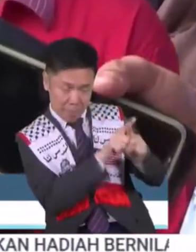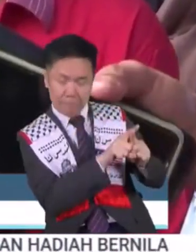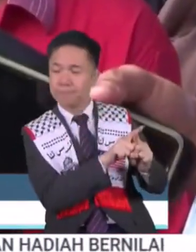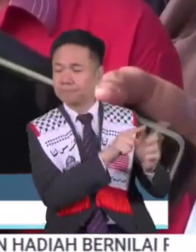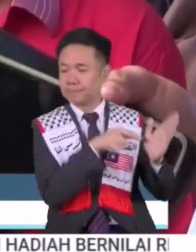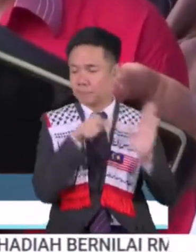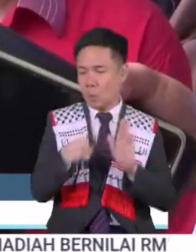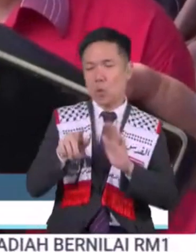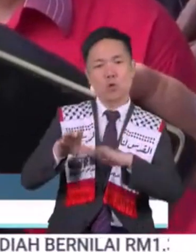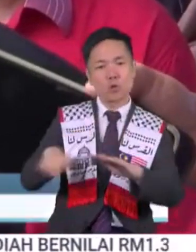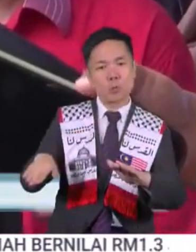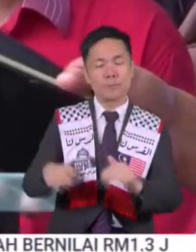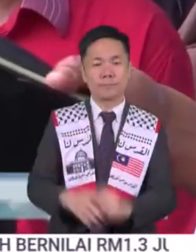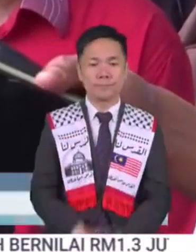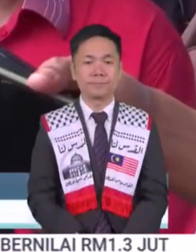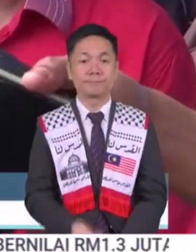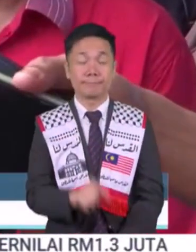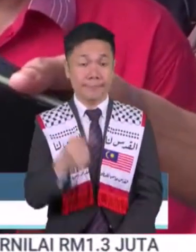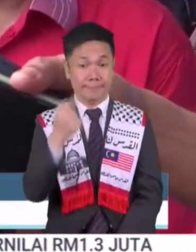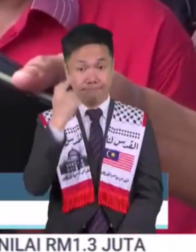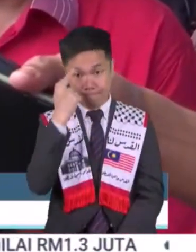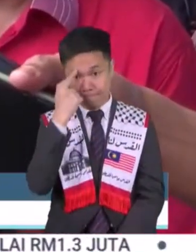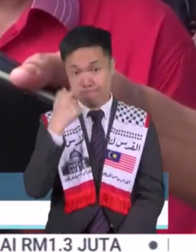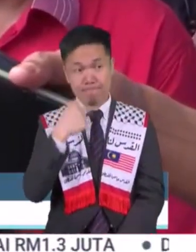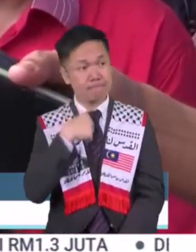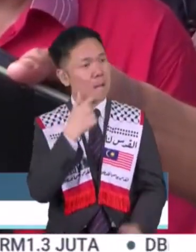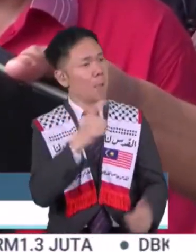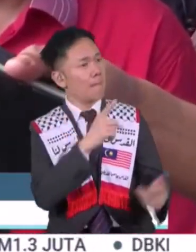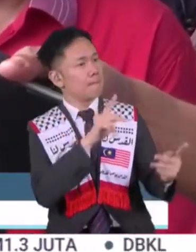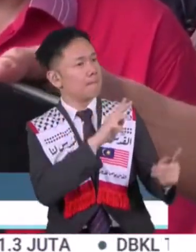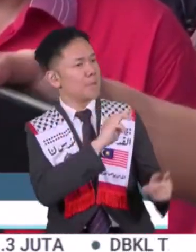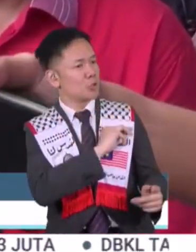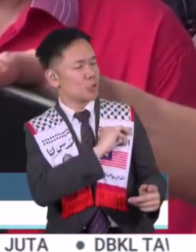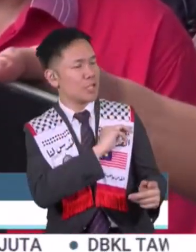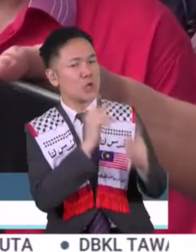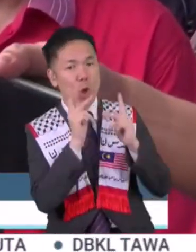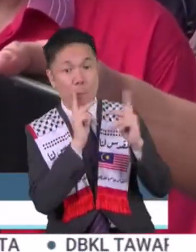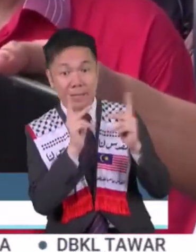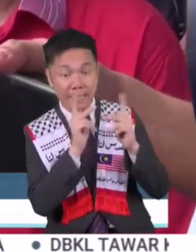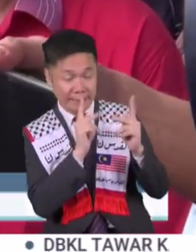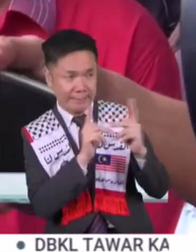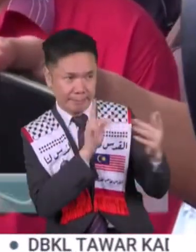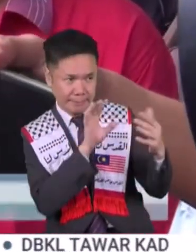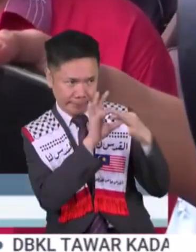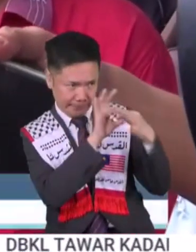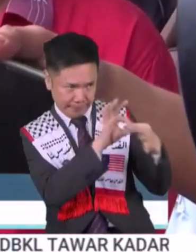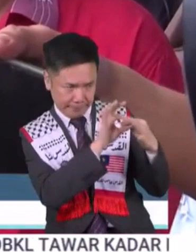Itu kita minta nanti penyelarasan daripada Menteri Komunikasi lah, sebab saya ingat saya perlukan juga dapat